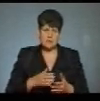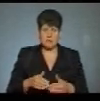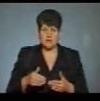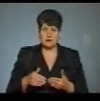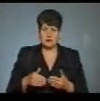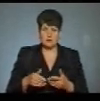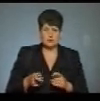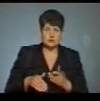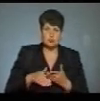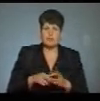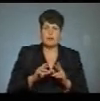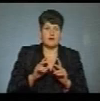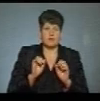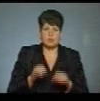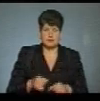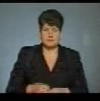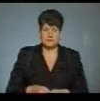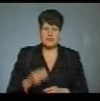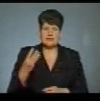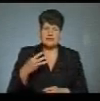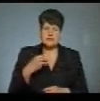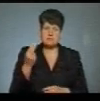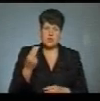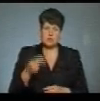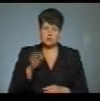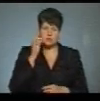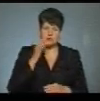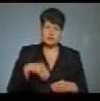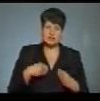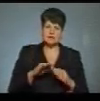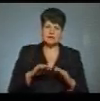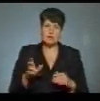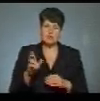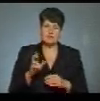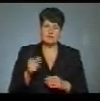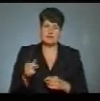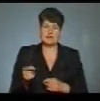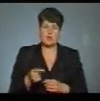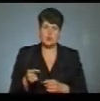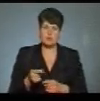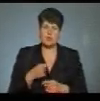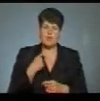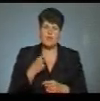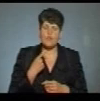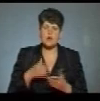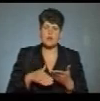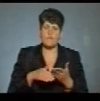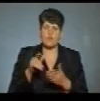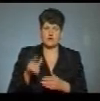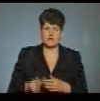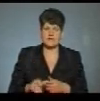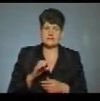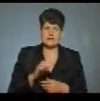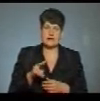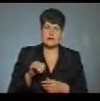долучилися, як могли в цьому році. 30 малюнків і солодощів передали школярі з Буршева і Тернополя, каже волонтер Сергій Ліп'янін.